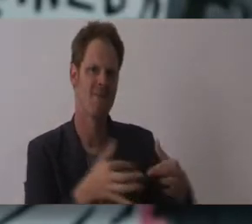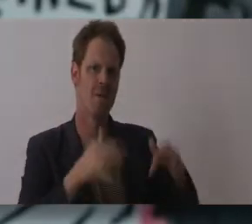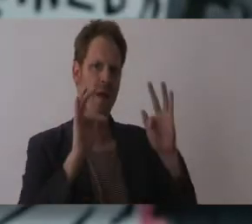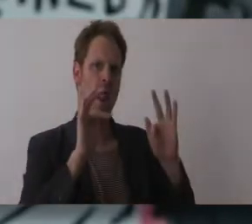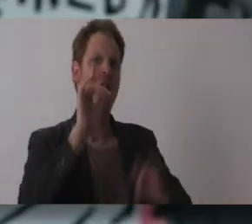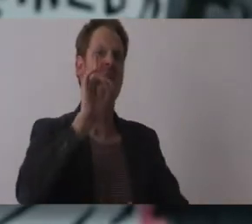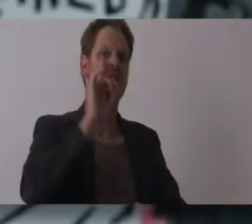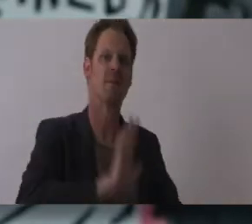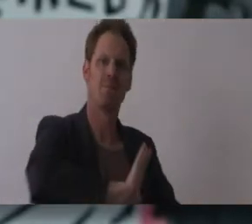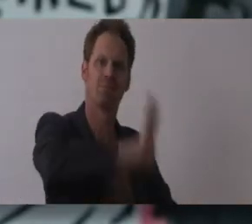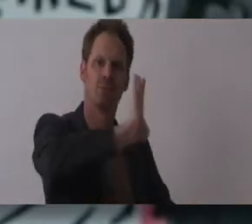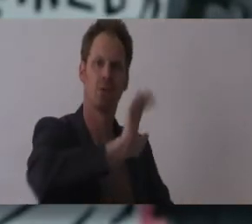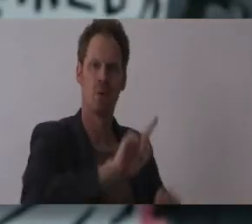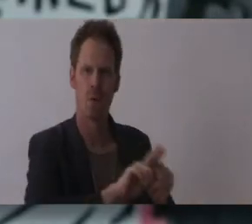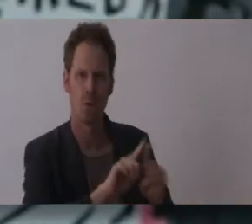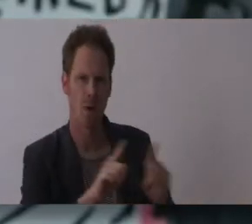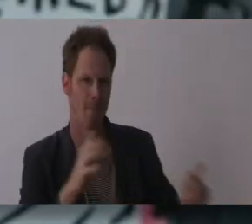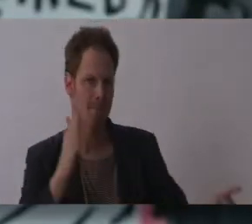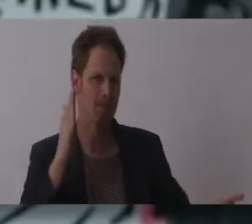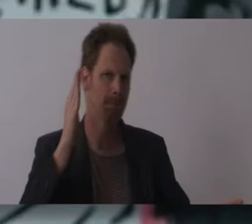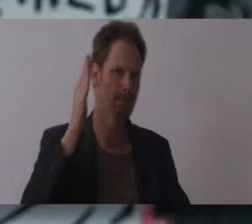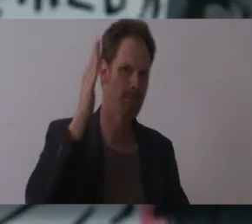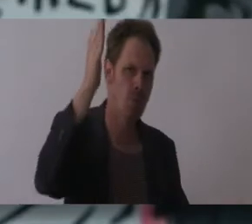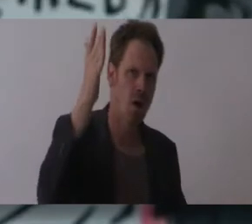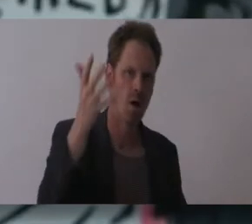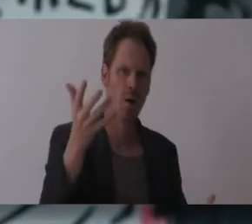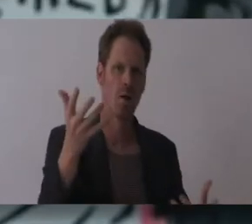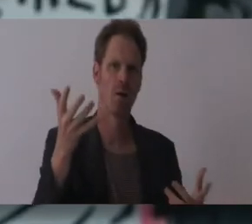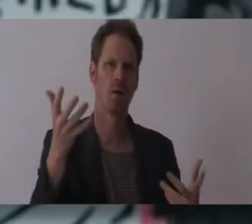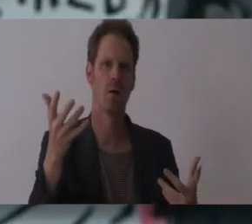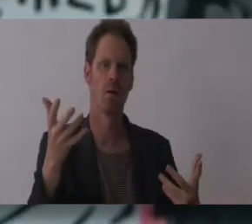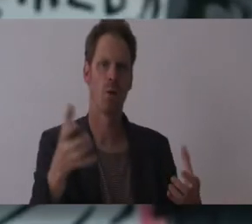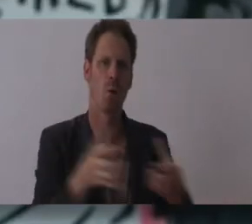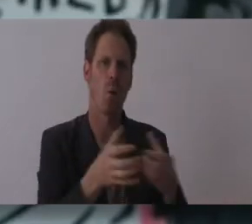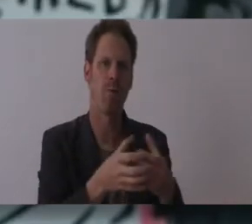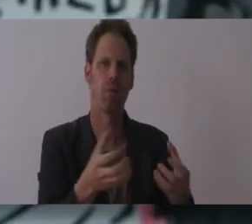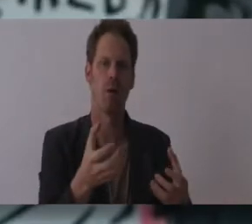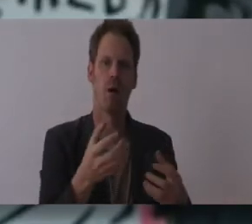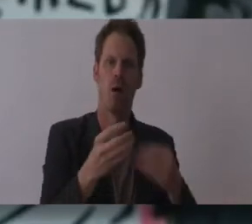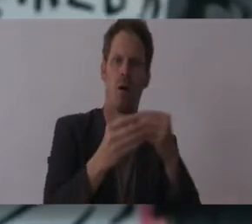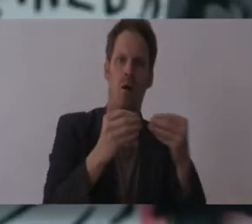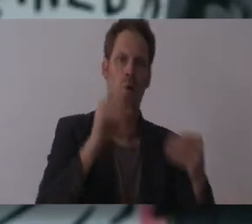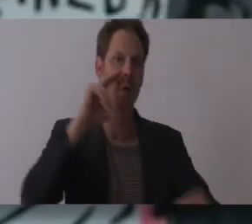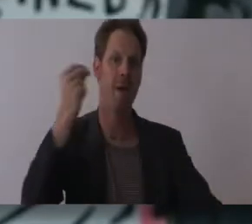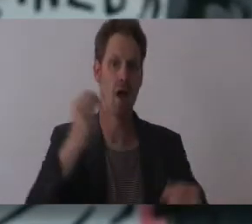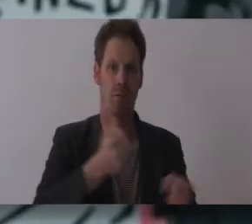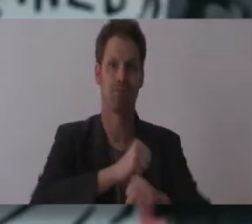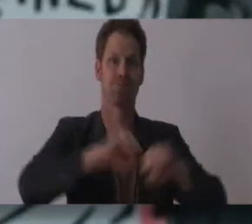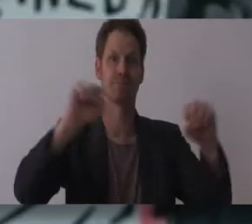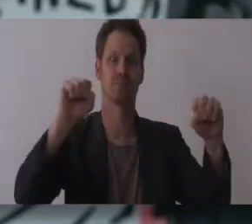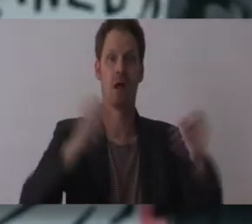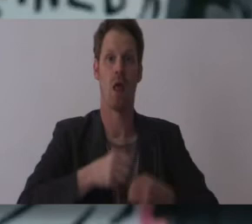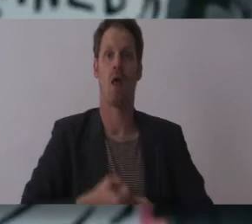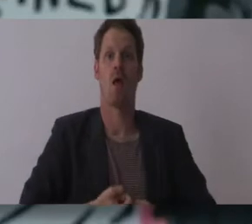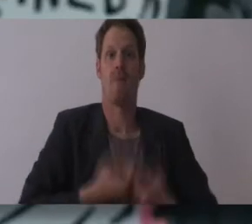féminisme en général, ce n pas une espèce de mouvement émancipateur pour l'homme aussi, quelque